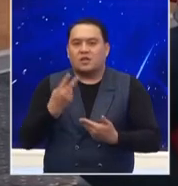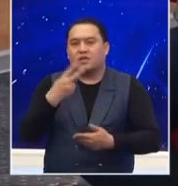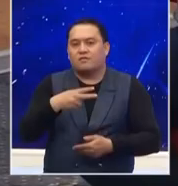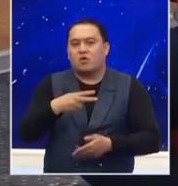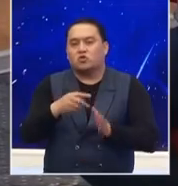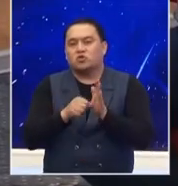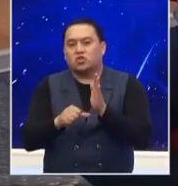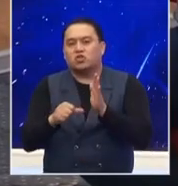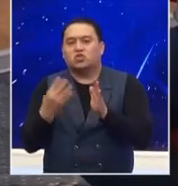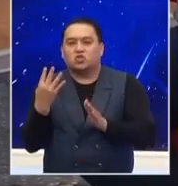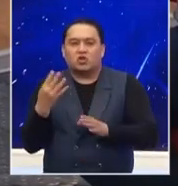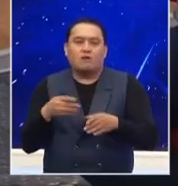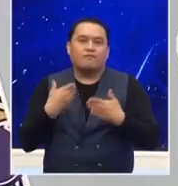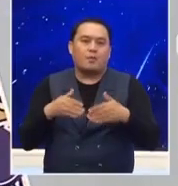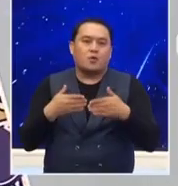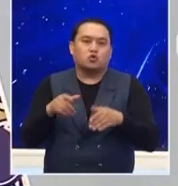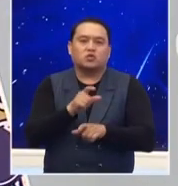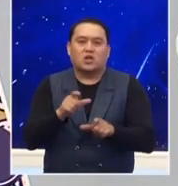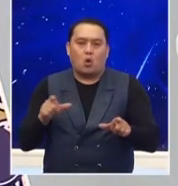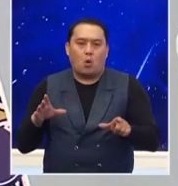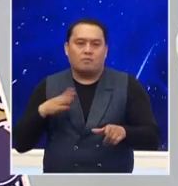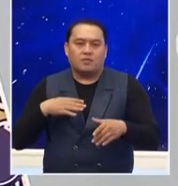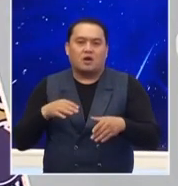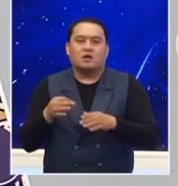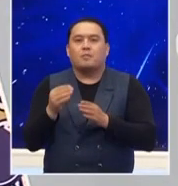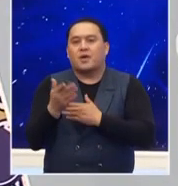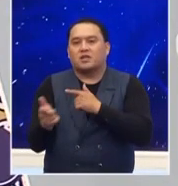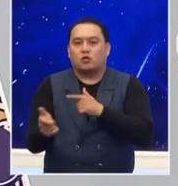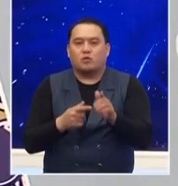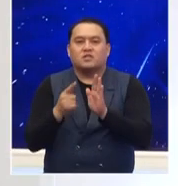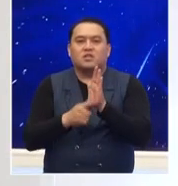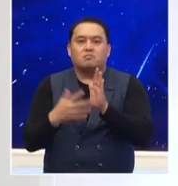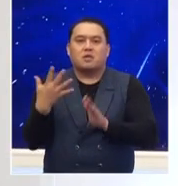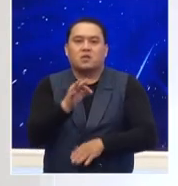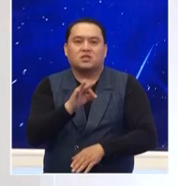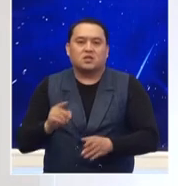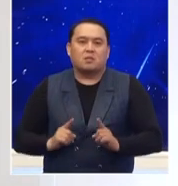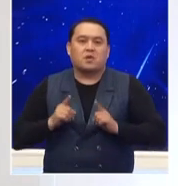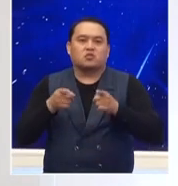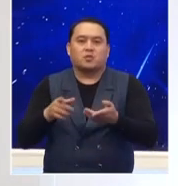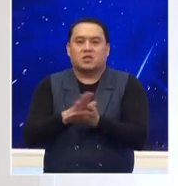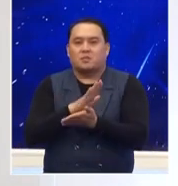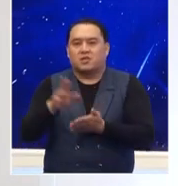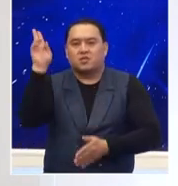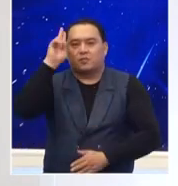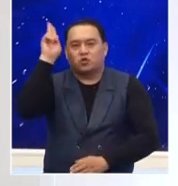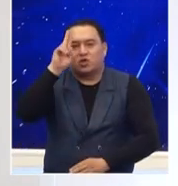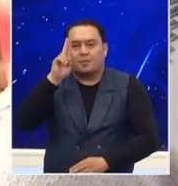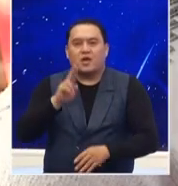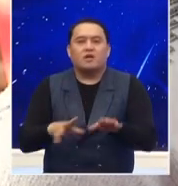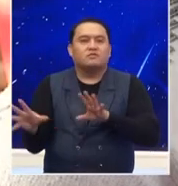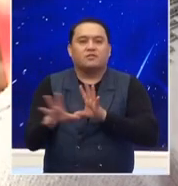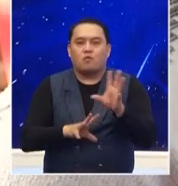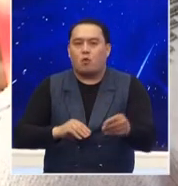Из 264 выпускников, прошедших такую подготовку, 75% поступили на грант.